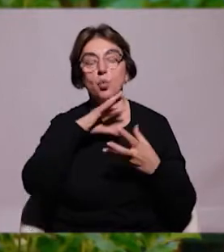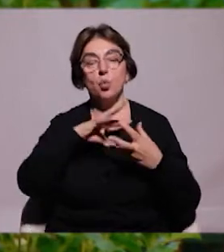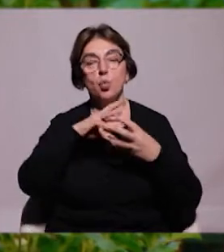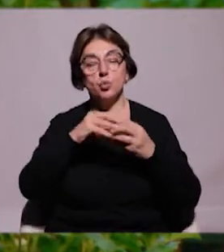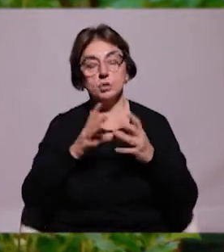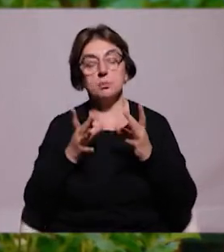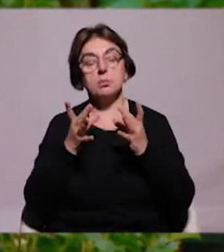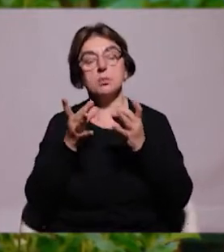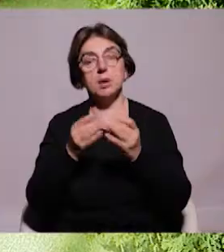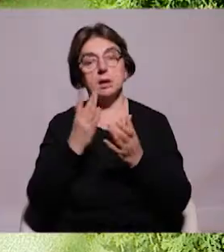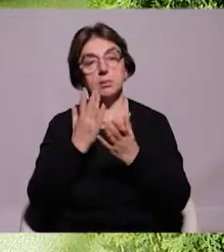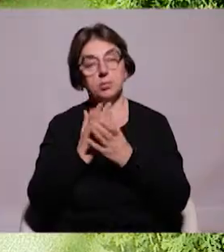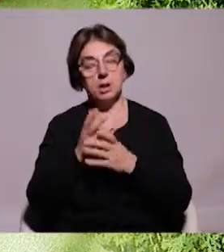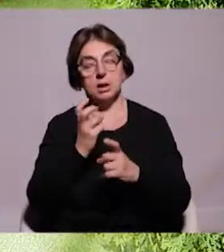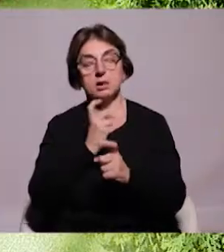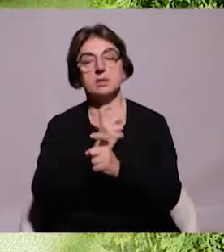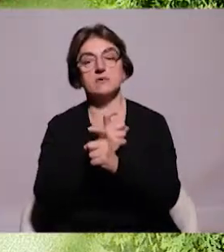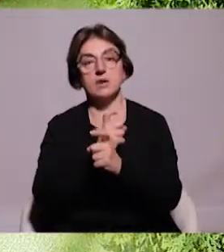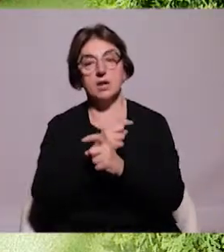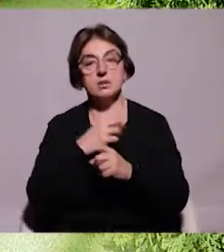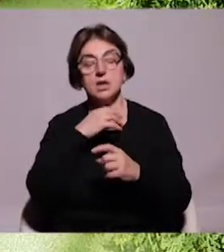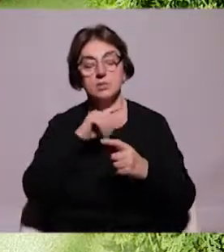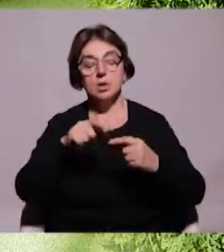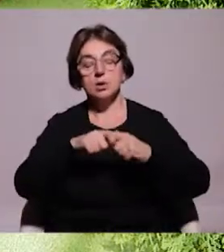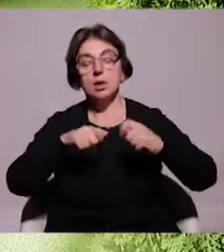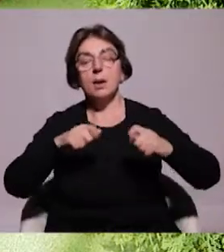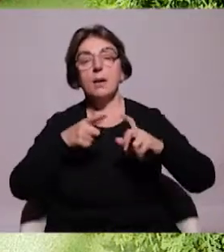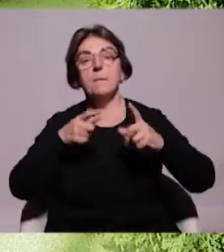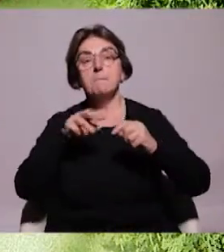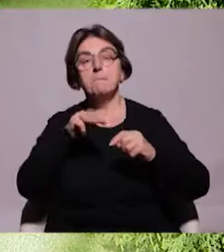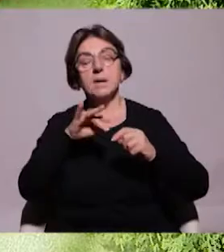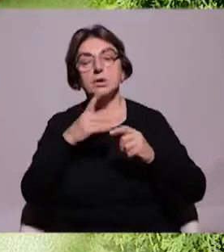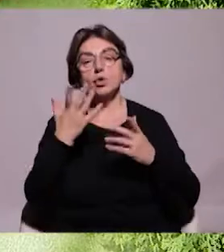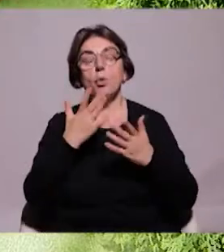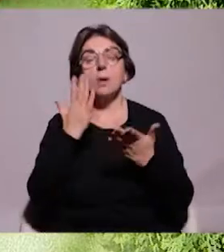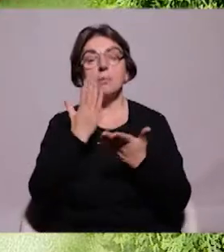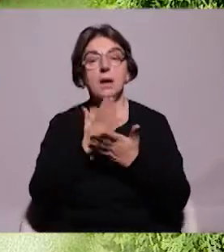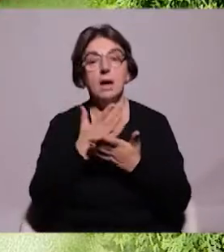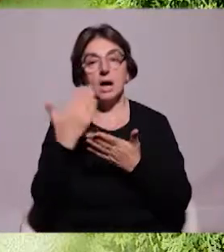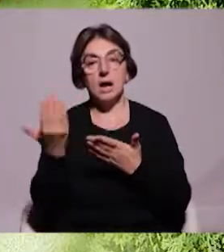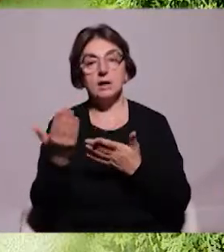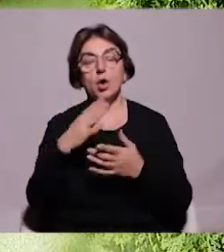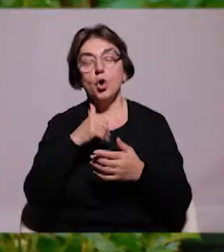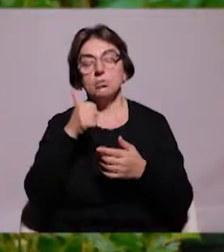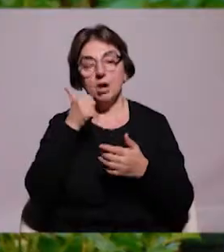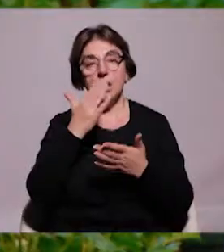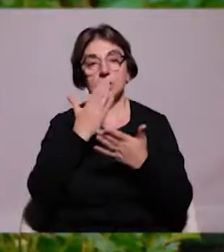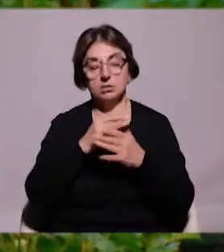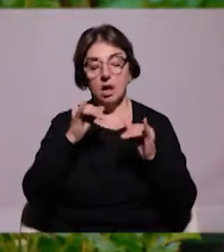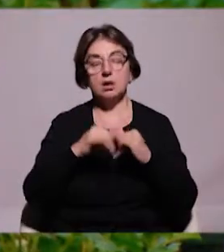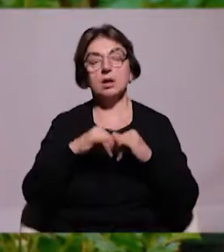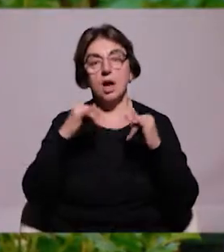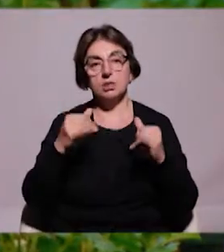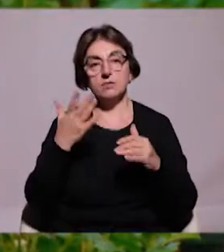მიმაგრებულია ძვალზე მყესით და სწორედ რომელ მხარესაც კუნთი კარგად